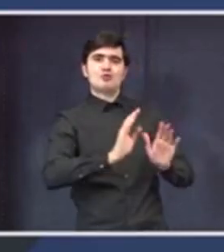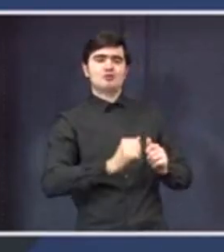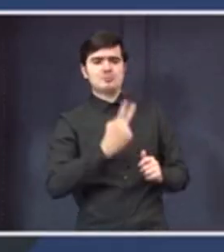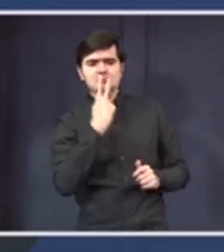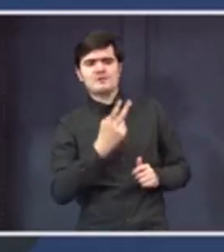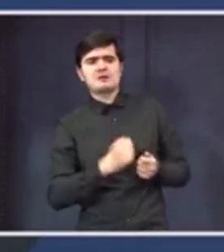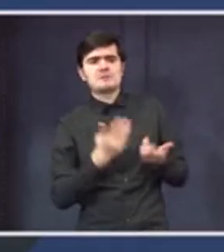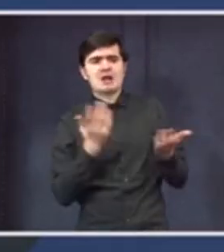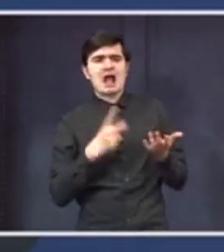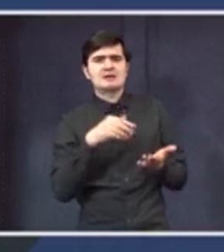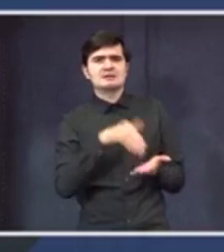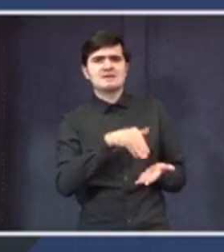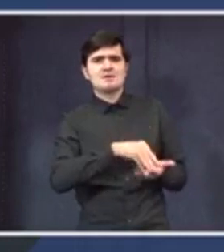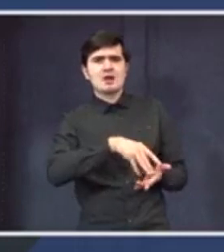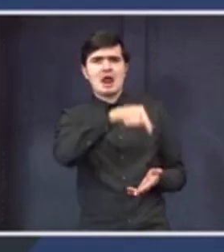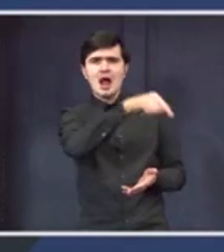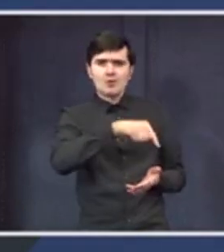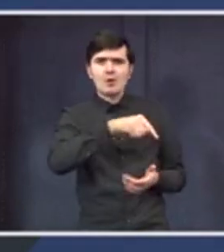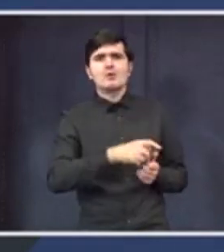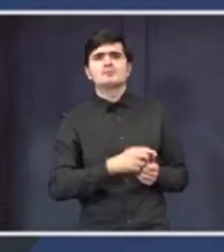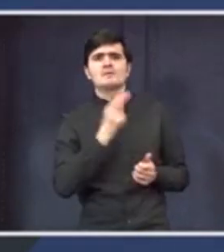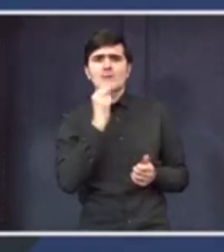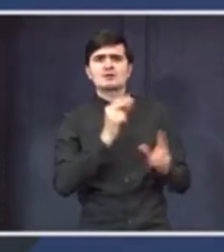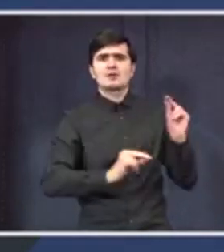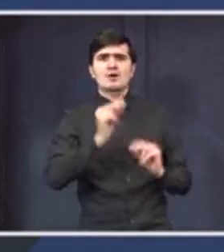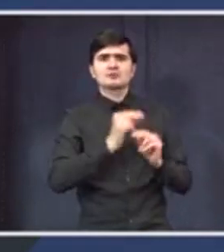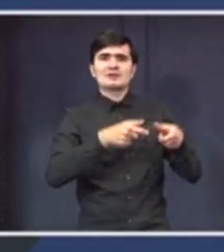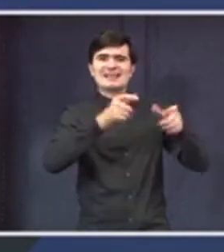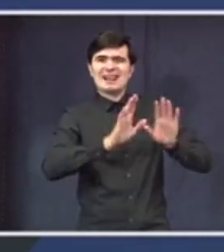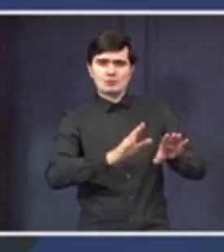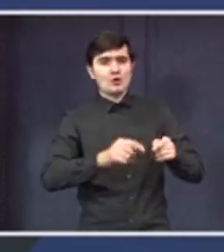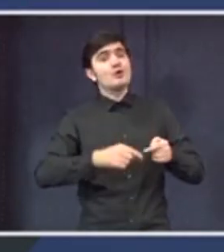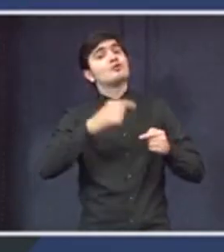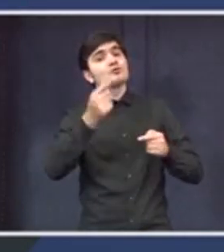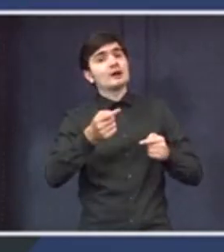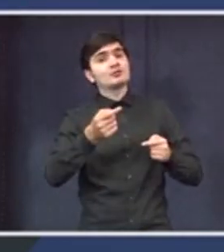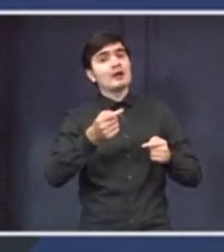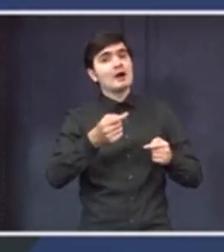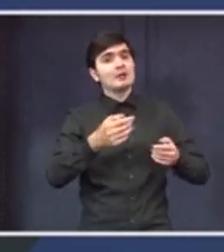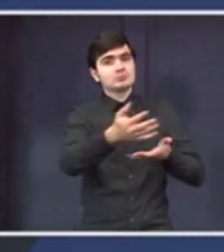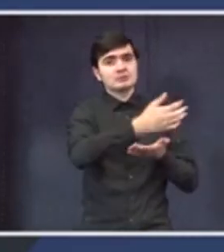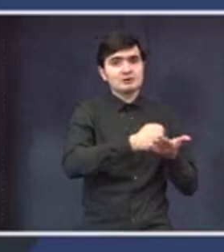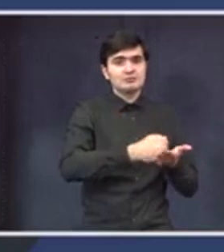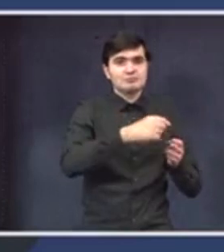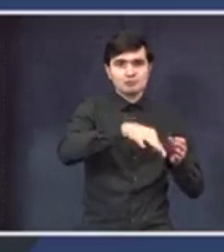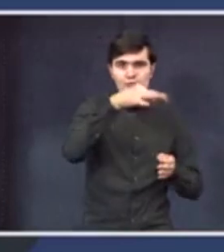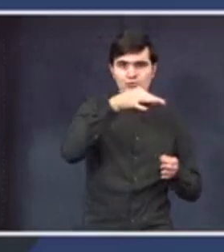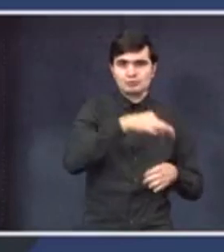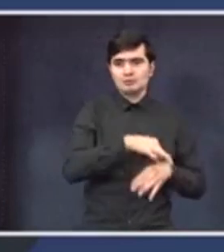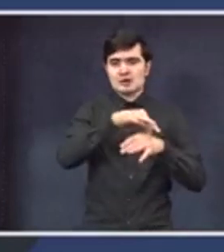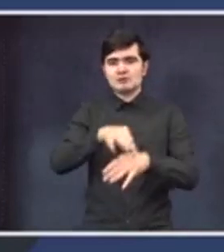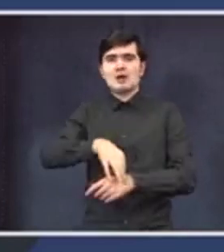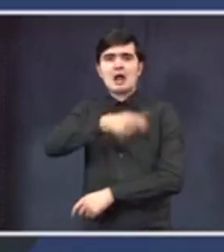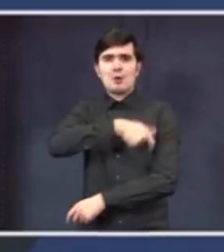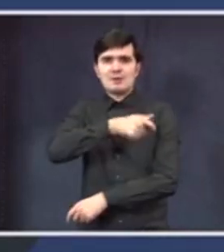care sunt nevoile în sectorul respectiv, să discute cu asociații în sectorul respectiv și apoi îți va aduce aceste soluții în